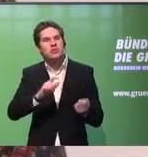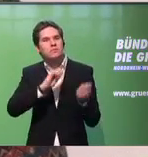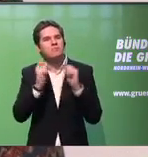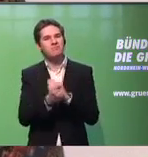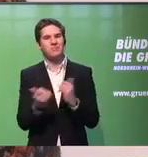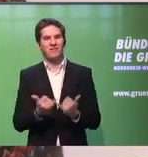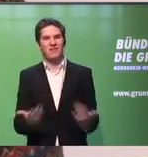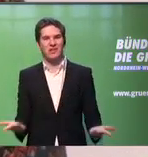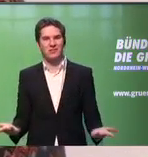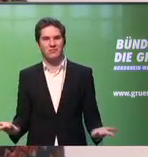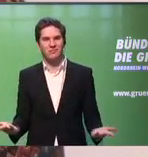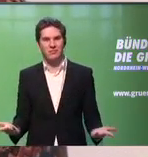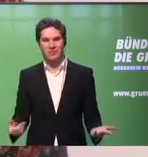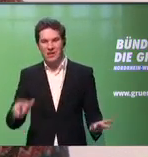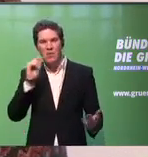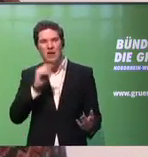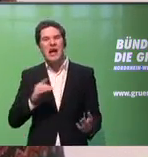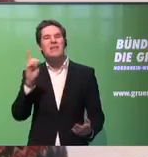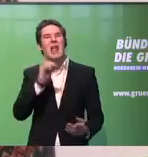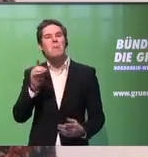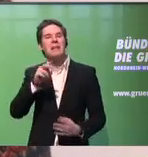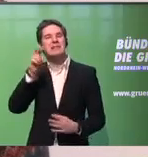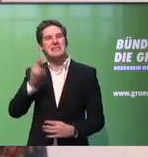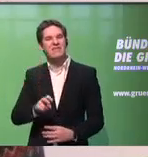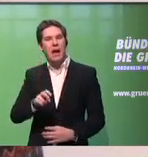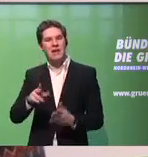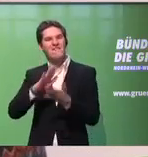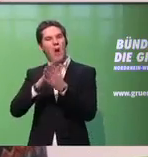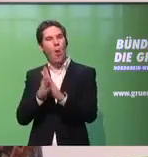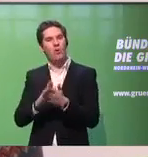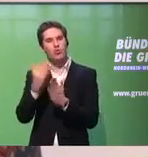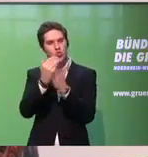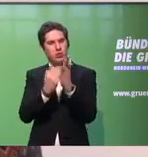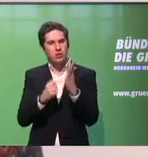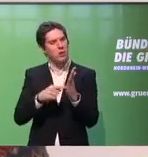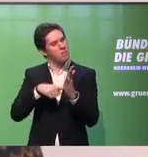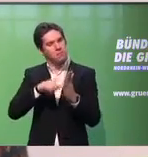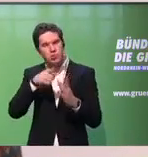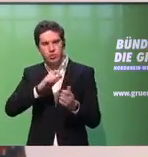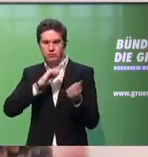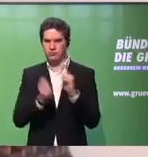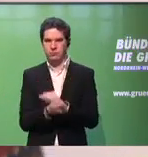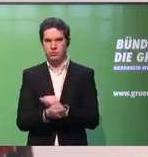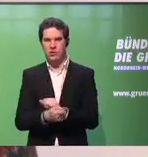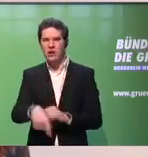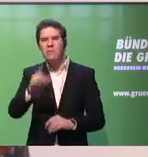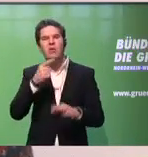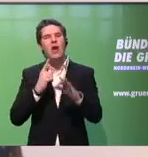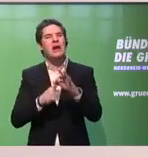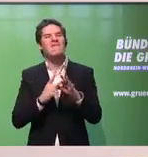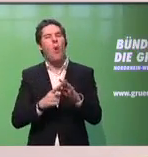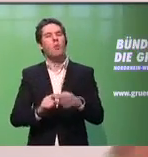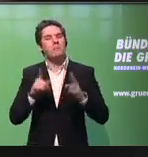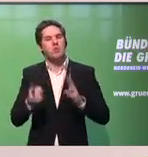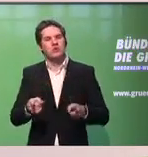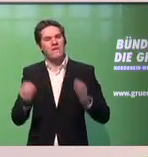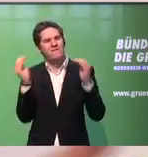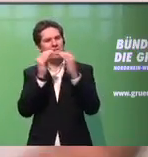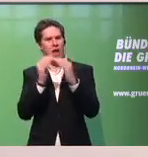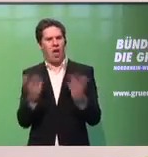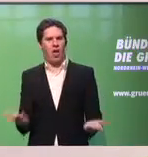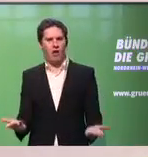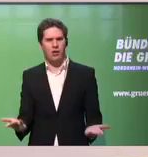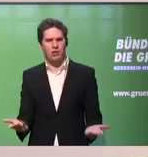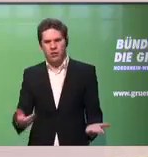ändern? Diese Dublin-II-Verordnung, die muss geändert werden. Wir brauchen eine gerechte Quote und